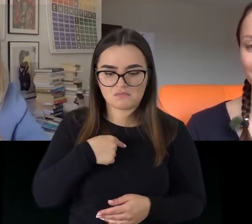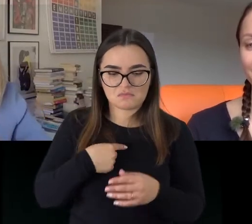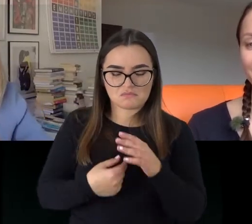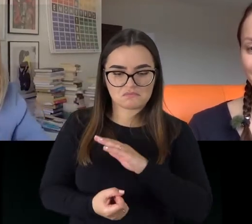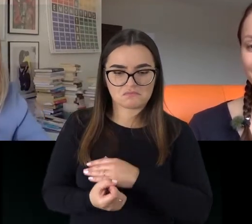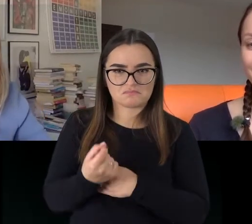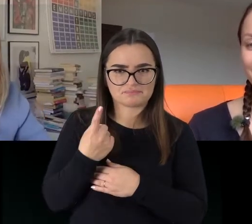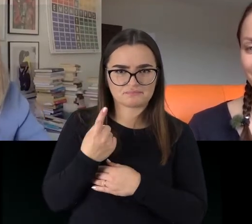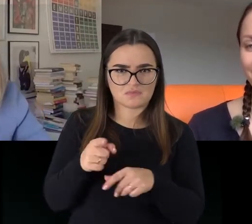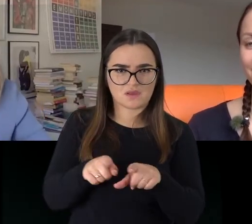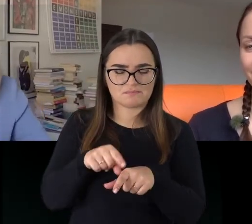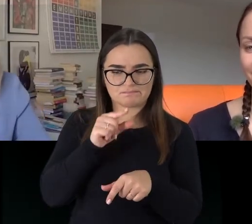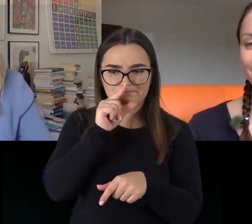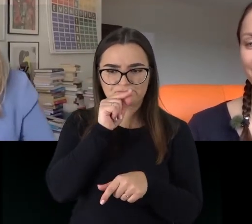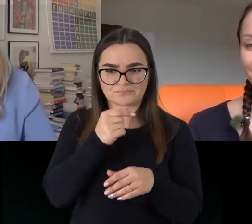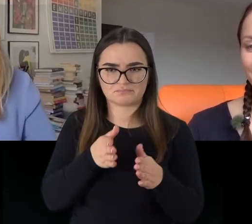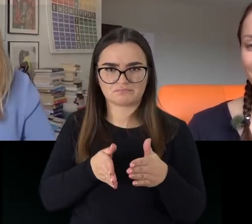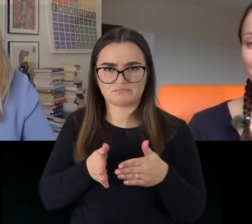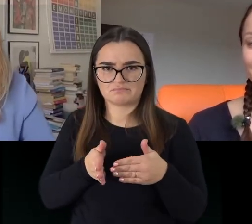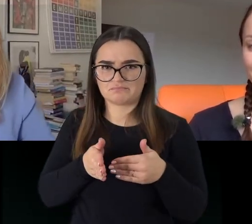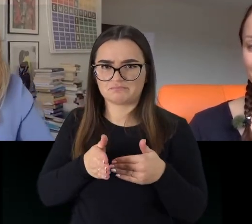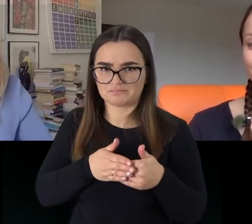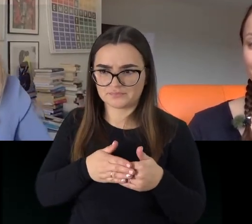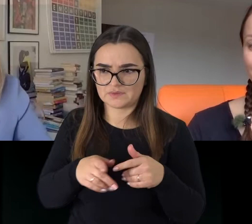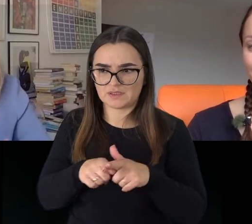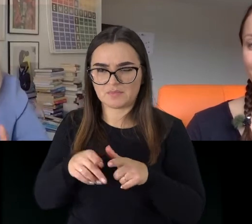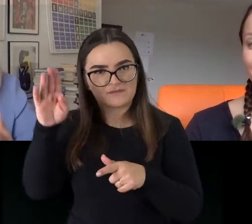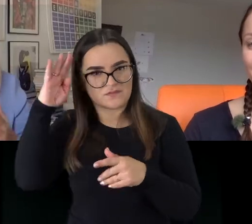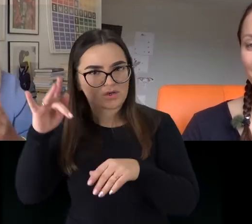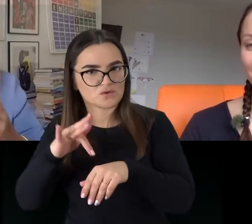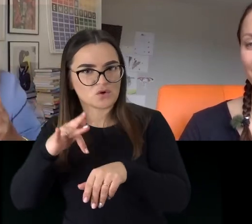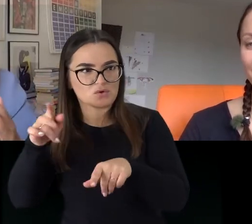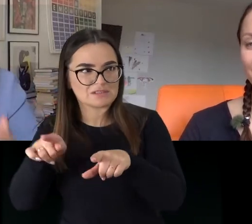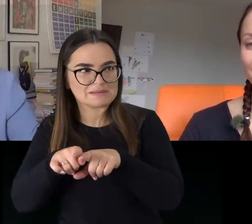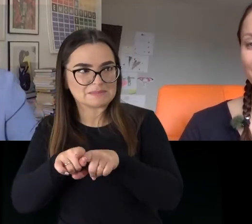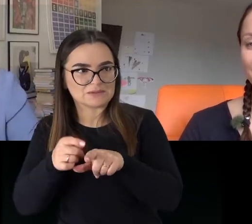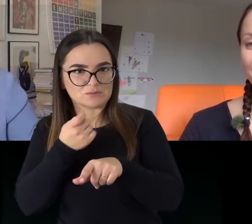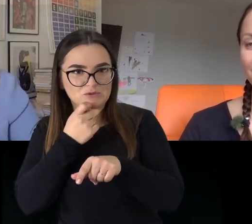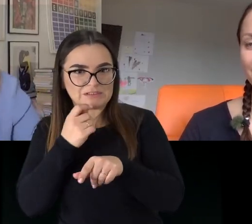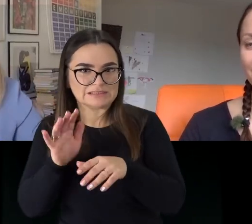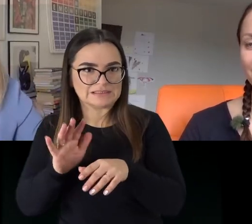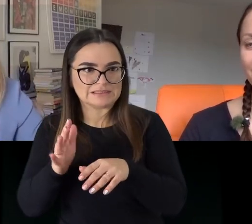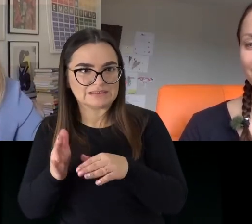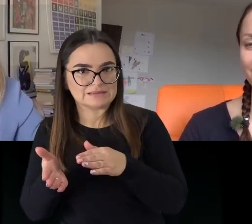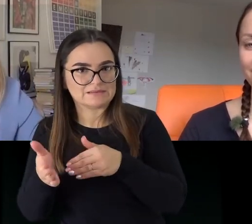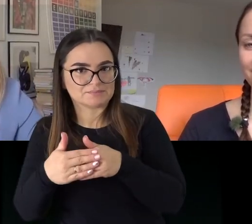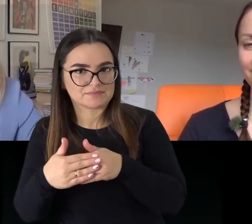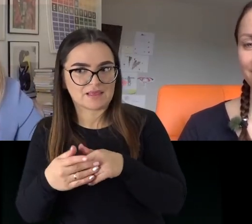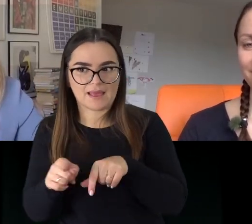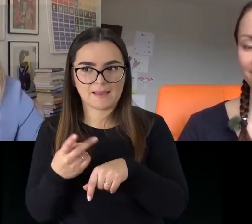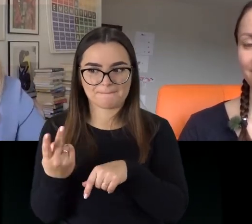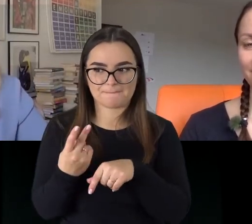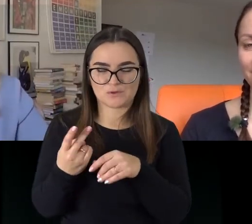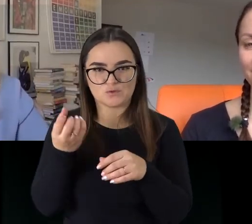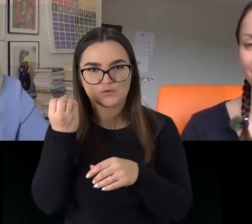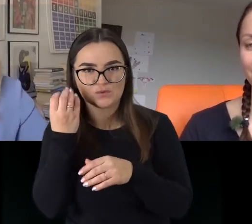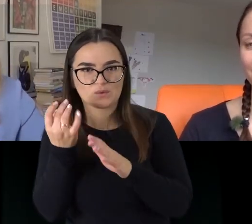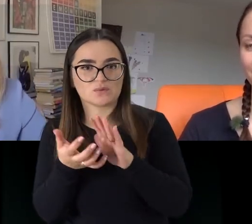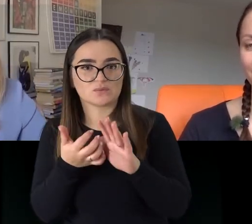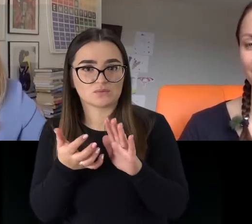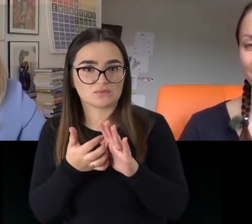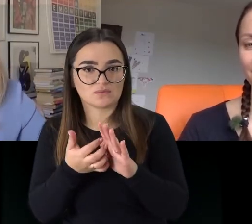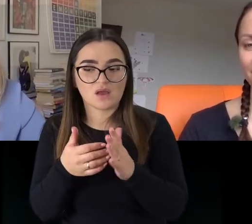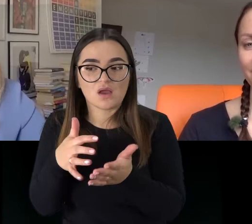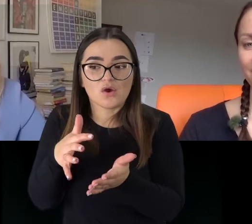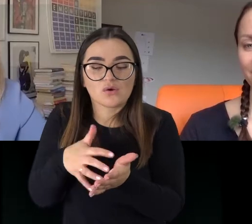atsiranda užsiniaukimas ir jisai taip jau jaučiasi, kad nepataikė, ar ne. Ir jau taip kažkaip mes abu viens kito nesupratom. Tai dabar kaip ten toliau